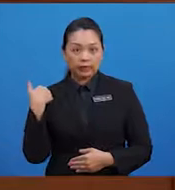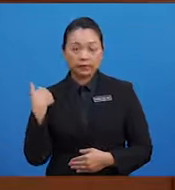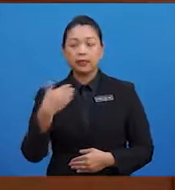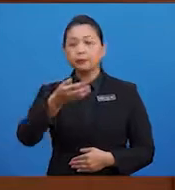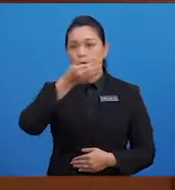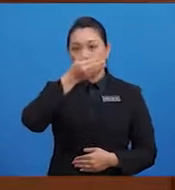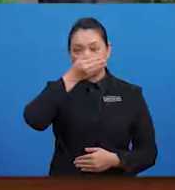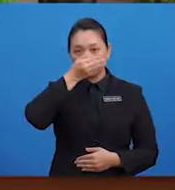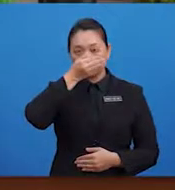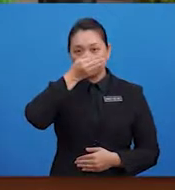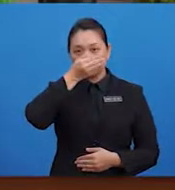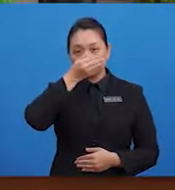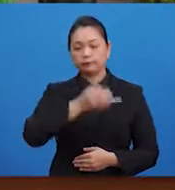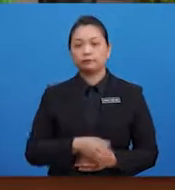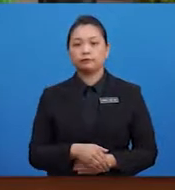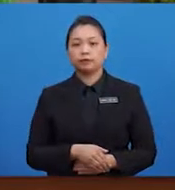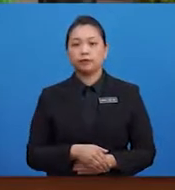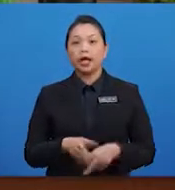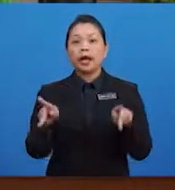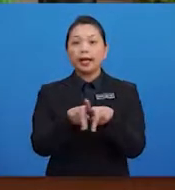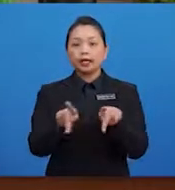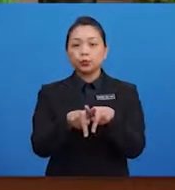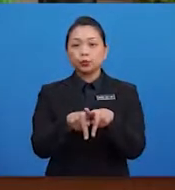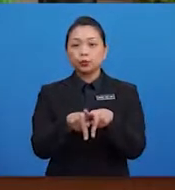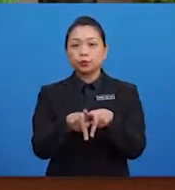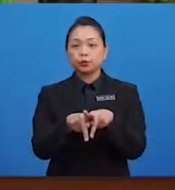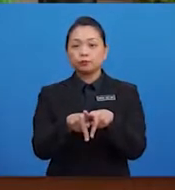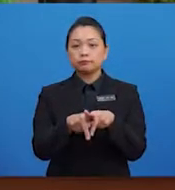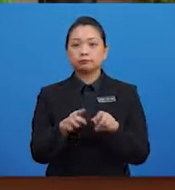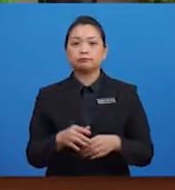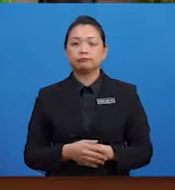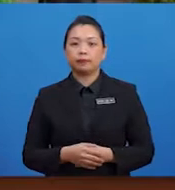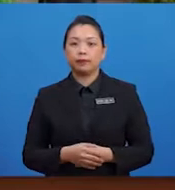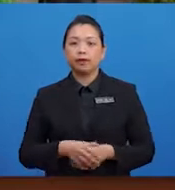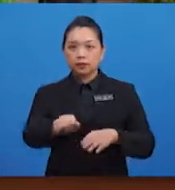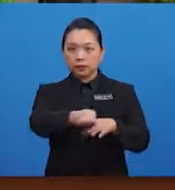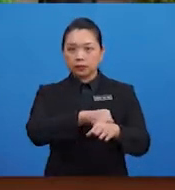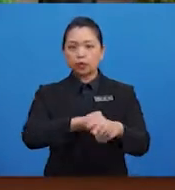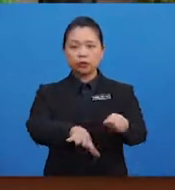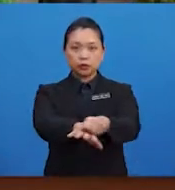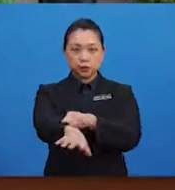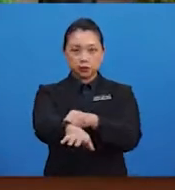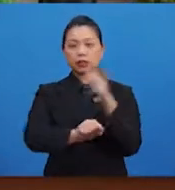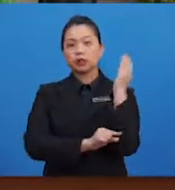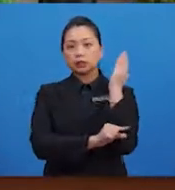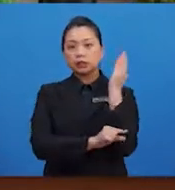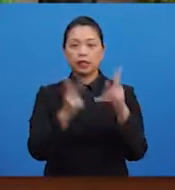mulut, kasut boot yang telah disanitasi, sarung tangan getah pakai